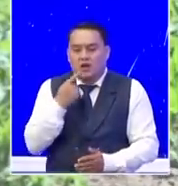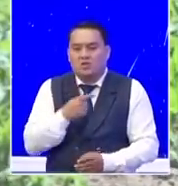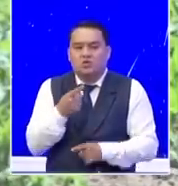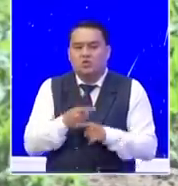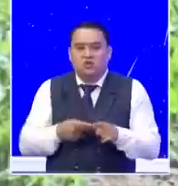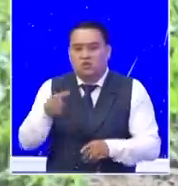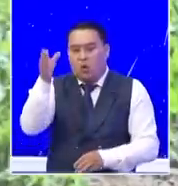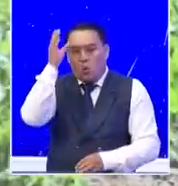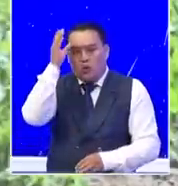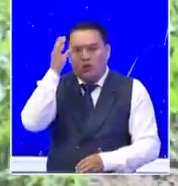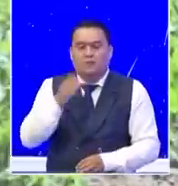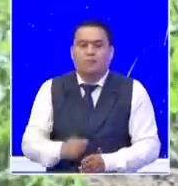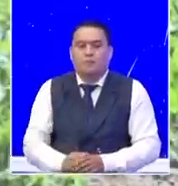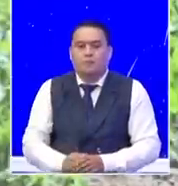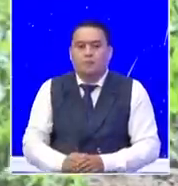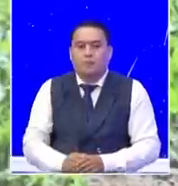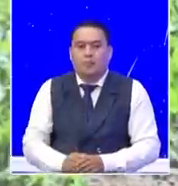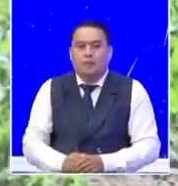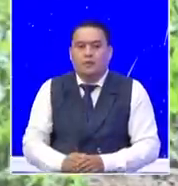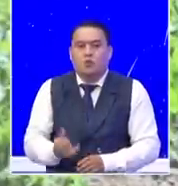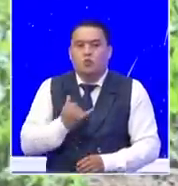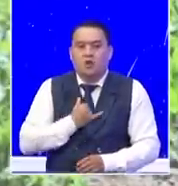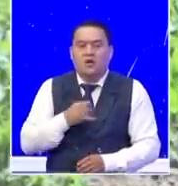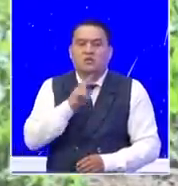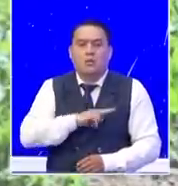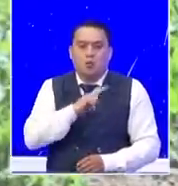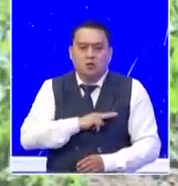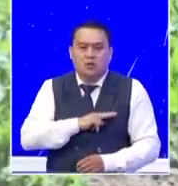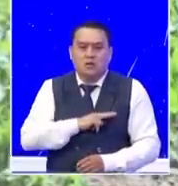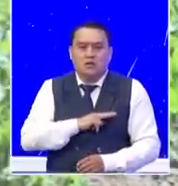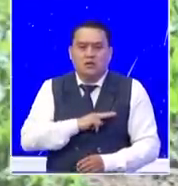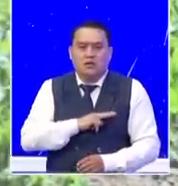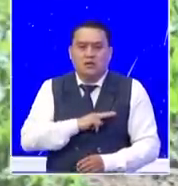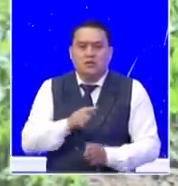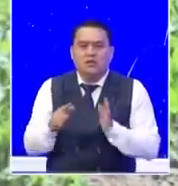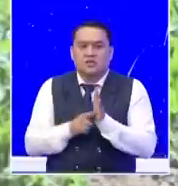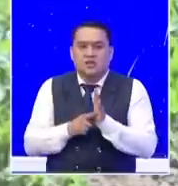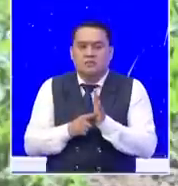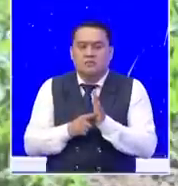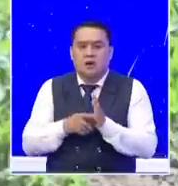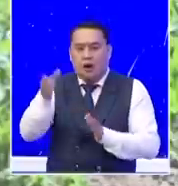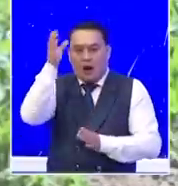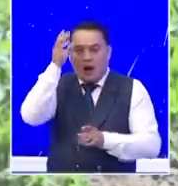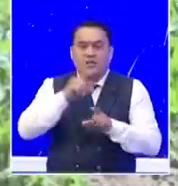части науки, то у нас работают 7